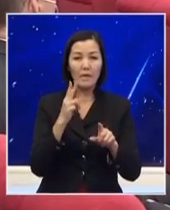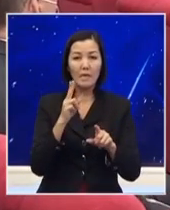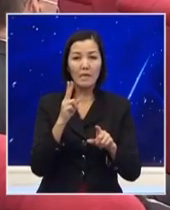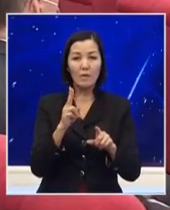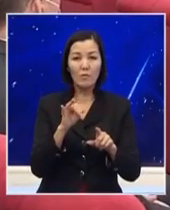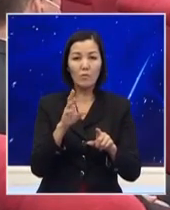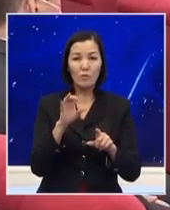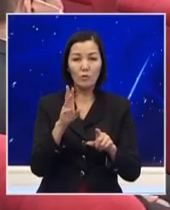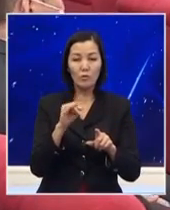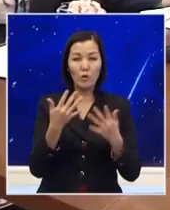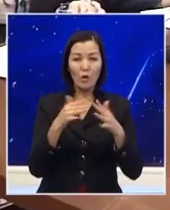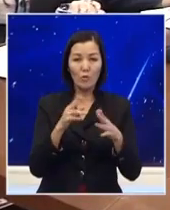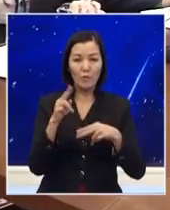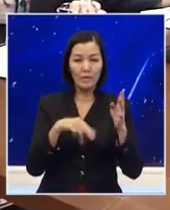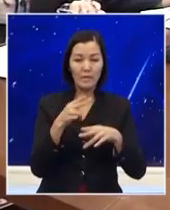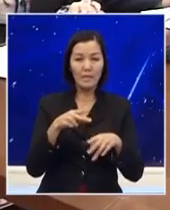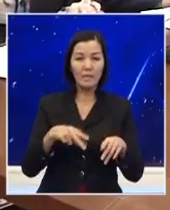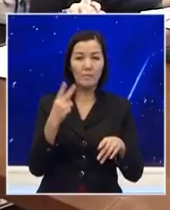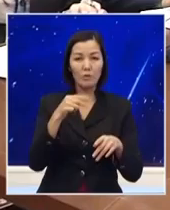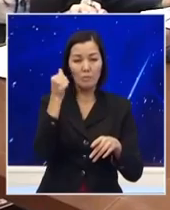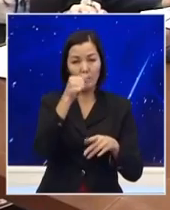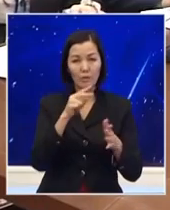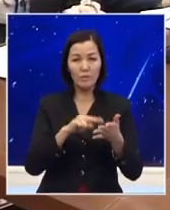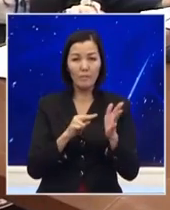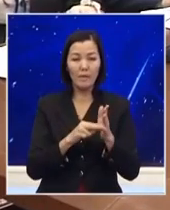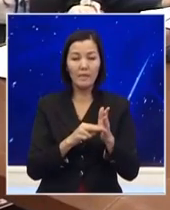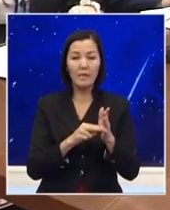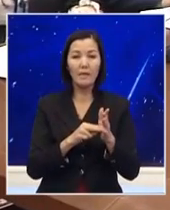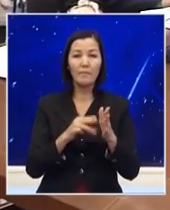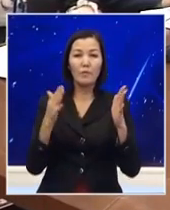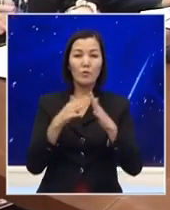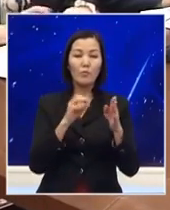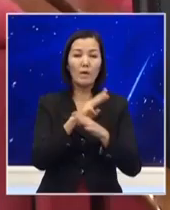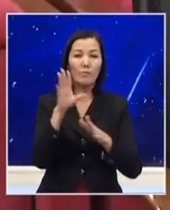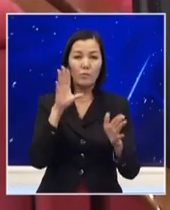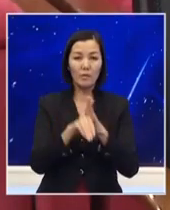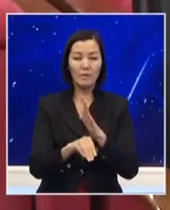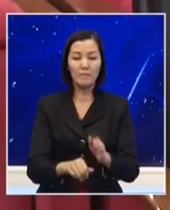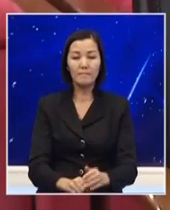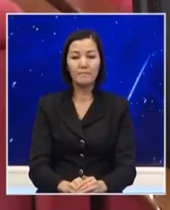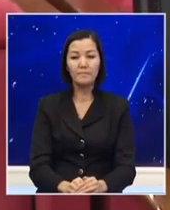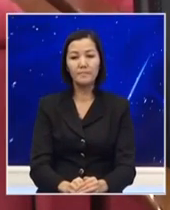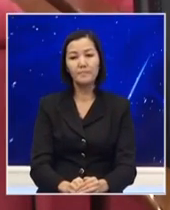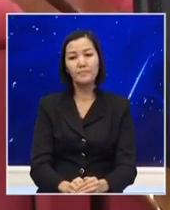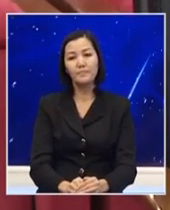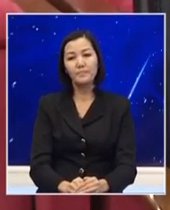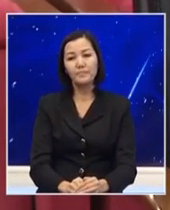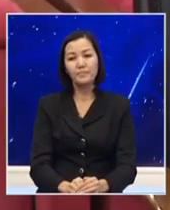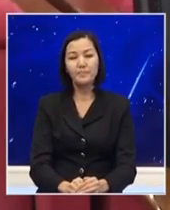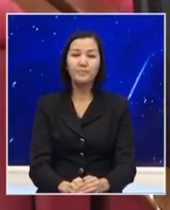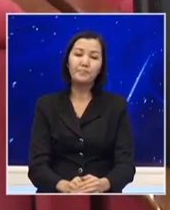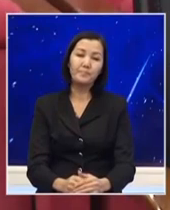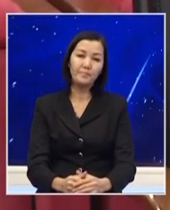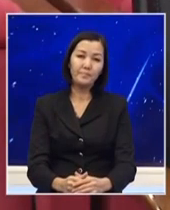ауылында да қаланады. 2021-дің негізгі жоспарына баспанамен қамту ісі де еніпті. Это же город. Да, у меня, значит,